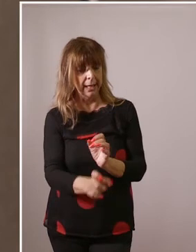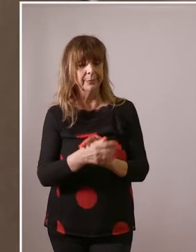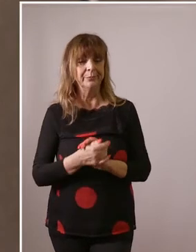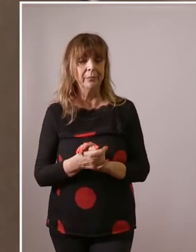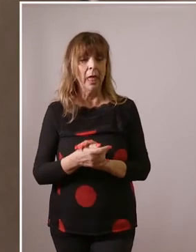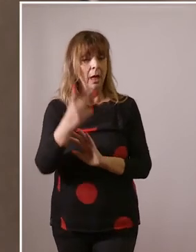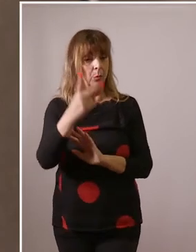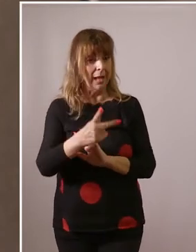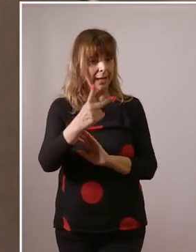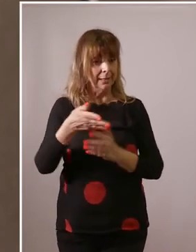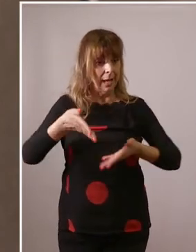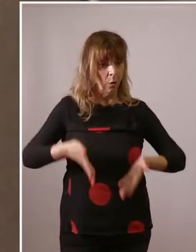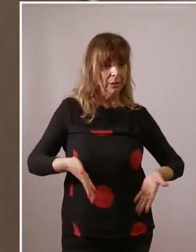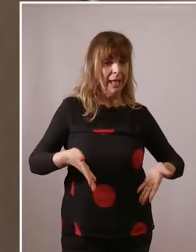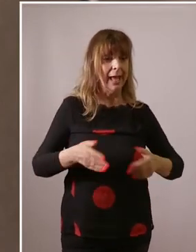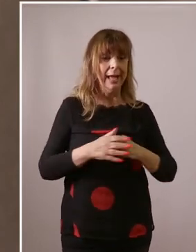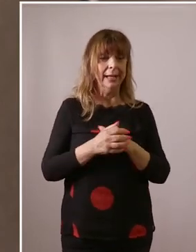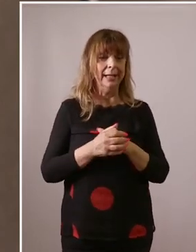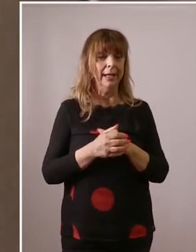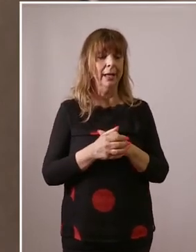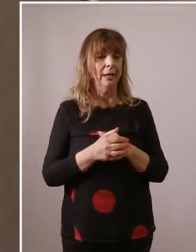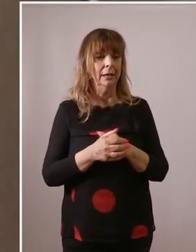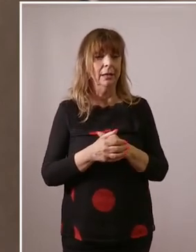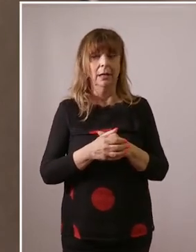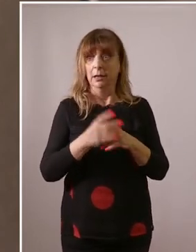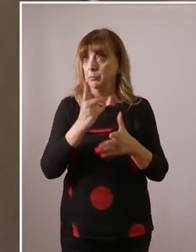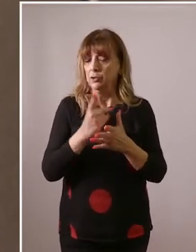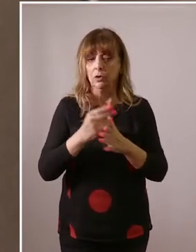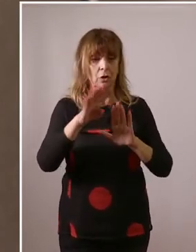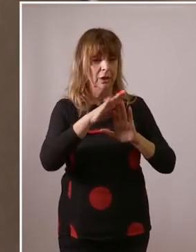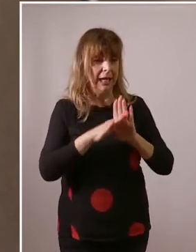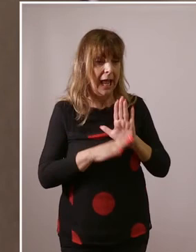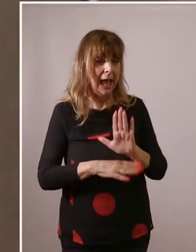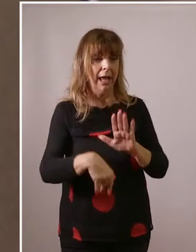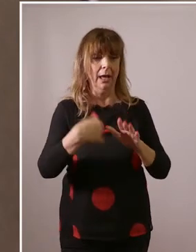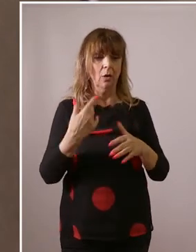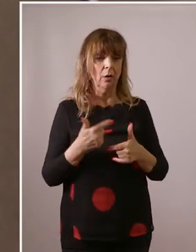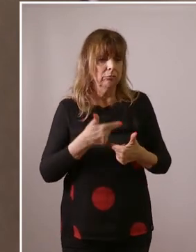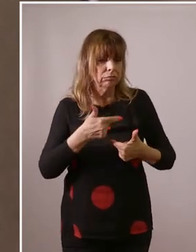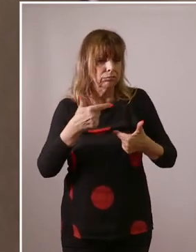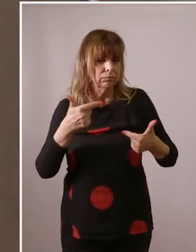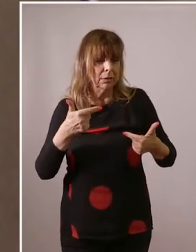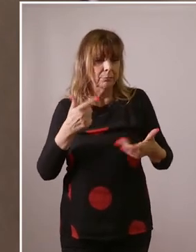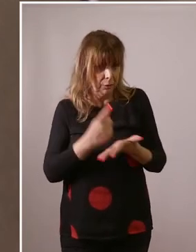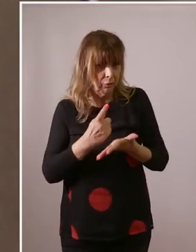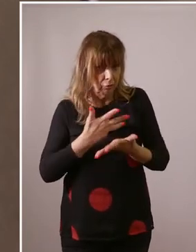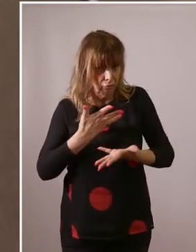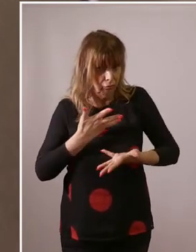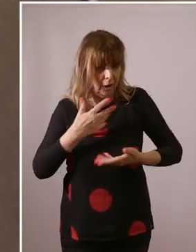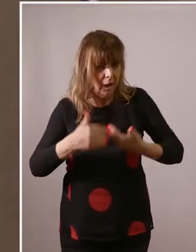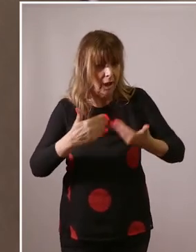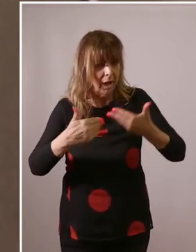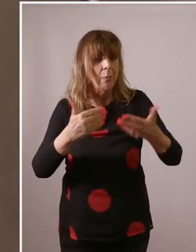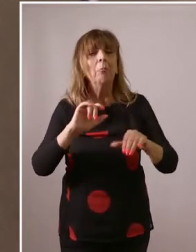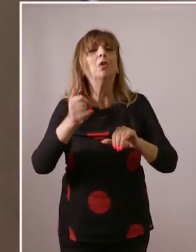anche una realtà quella odierna nel quale il bisogno di regole di regolazione cresce a volte anche in maniera patologica ma se voi